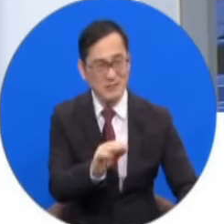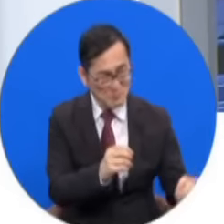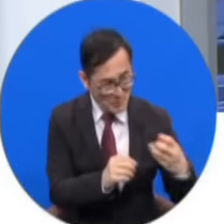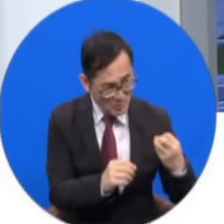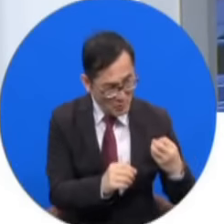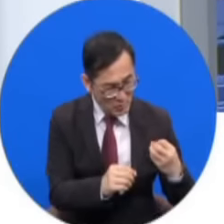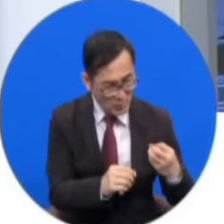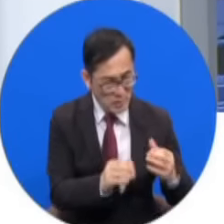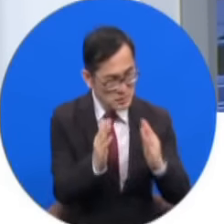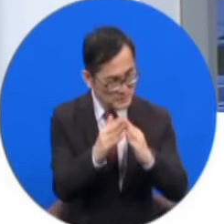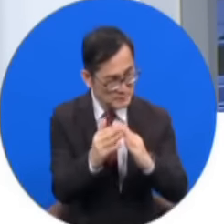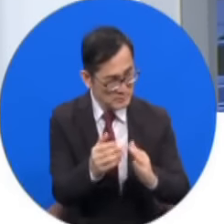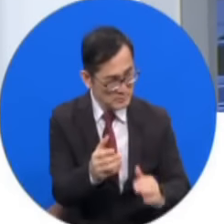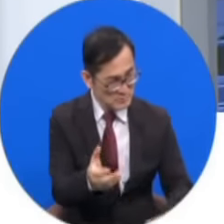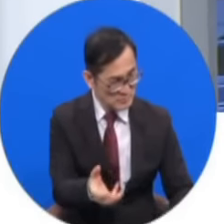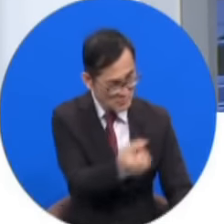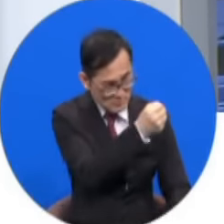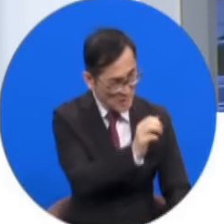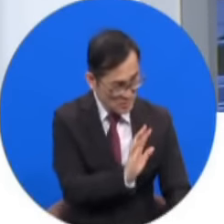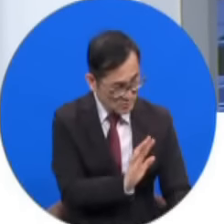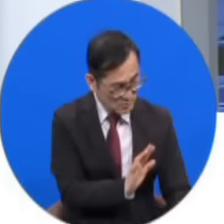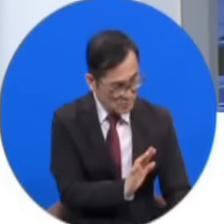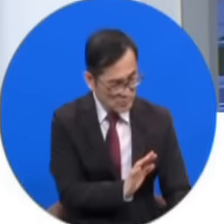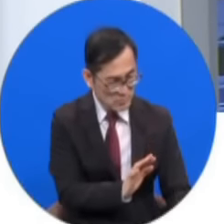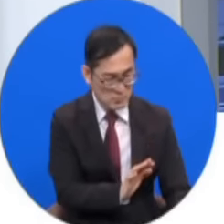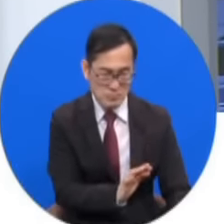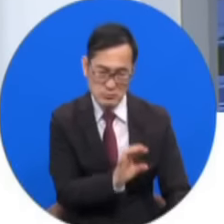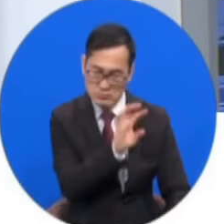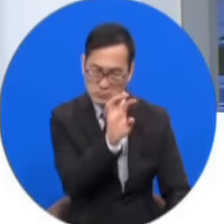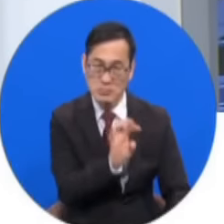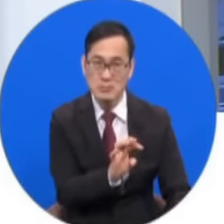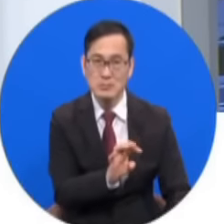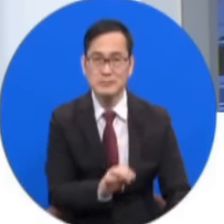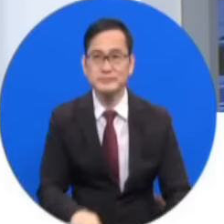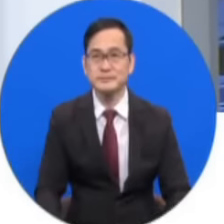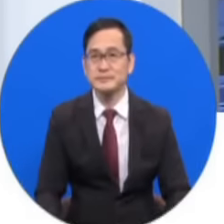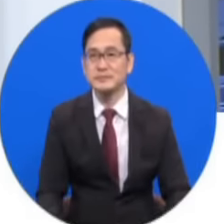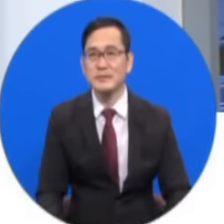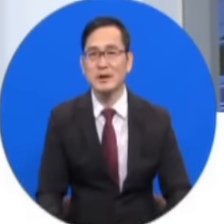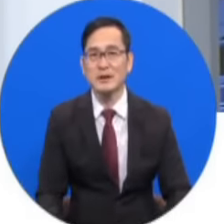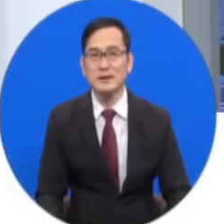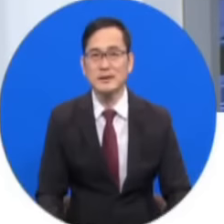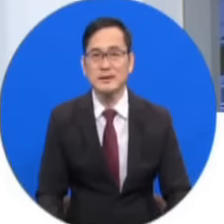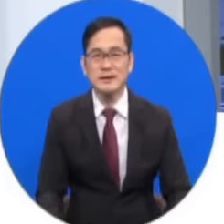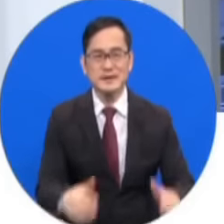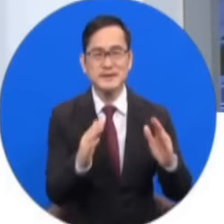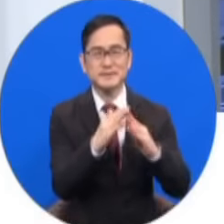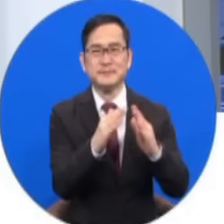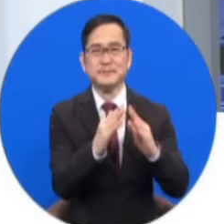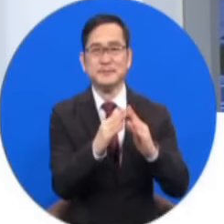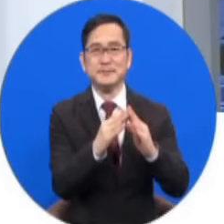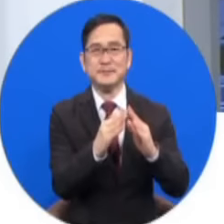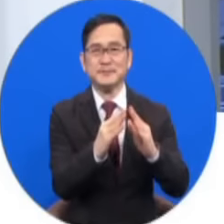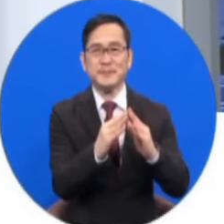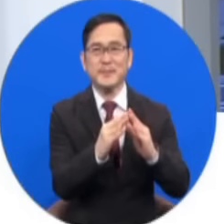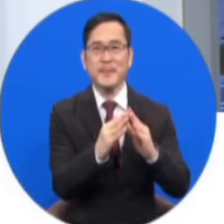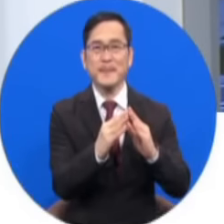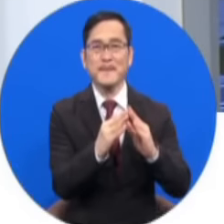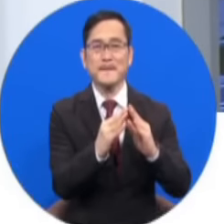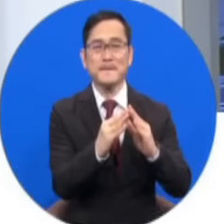있는 그렇기 때문에 그것이 3억 8천에 명의 이전이 될 때 거의 시세의 반값으로